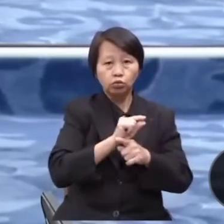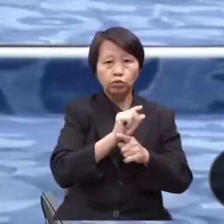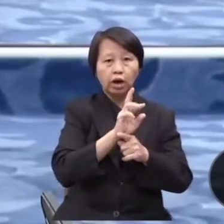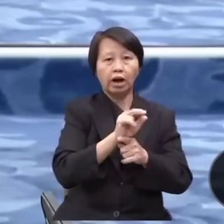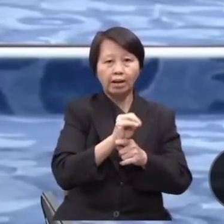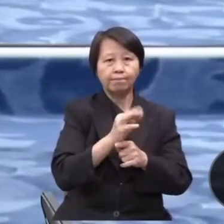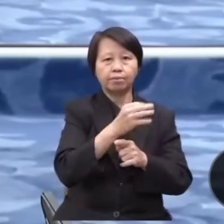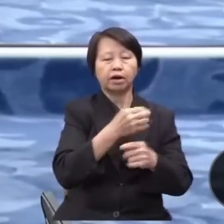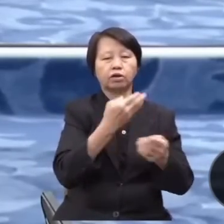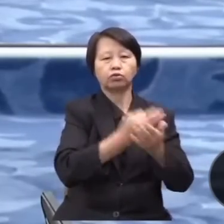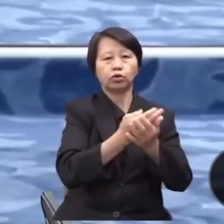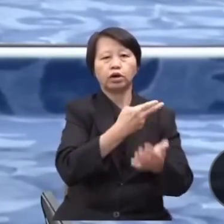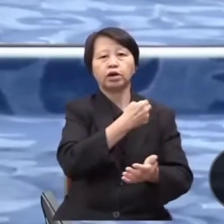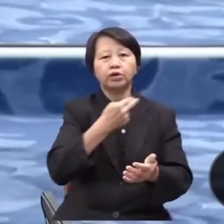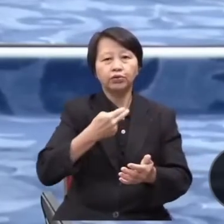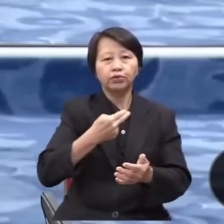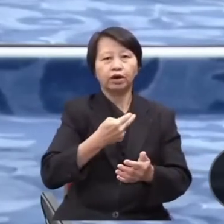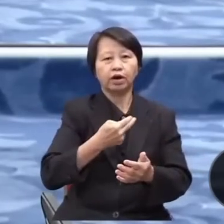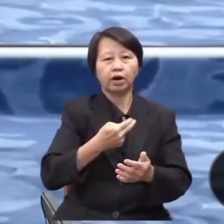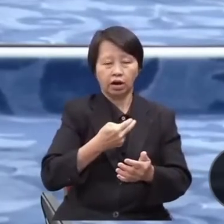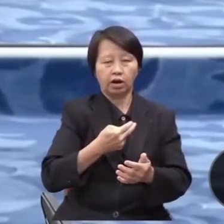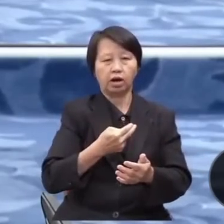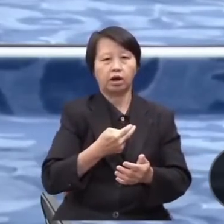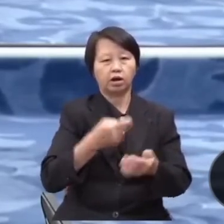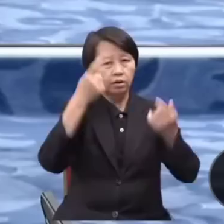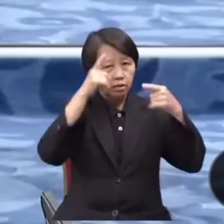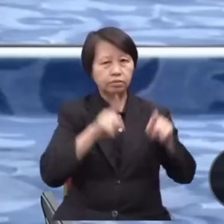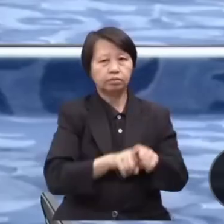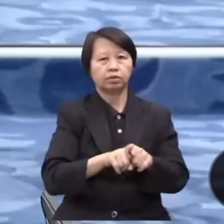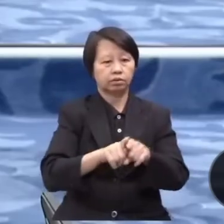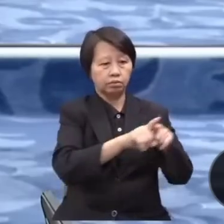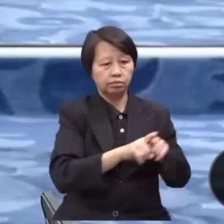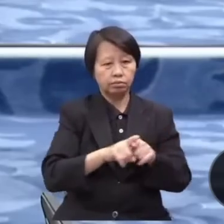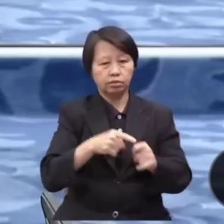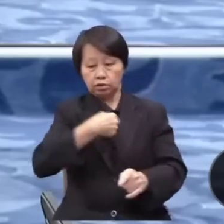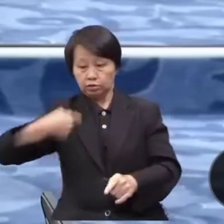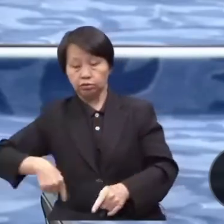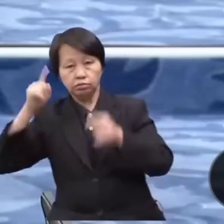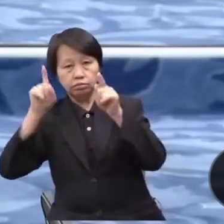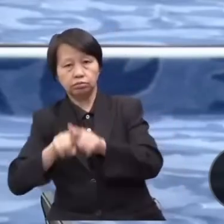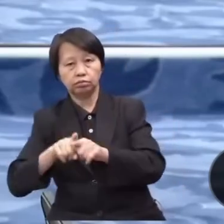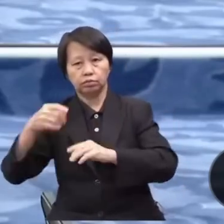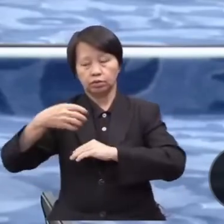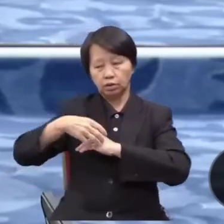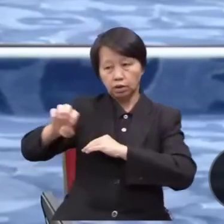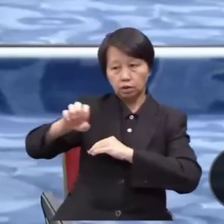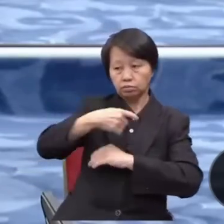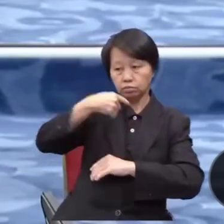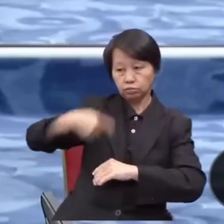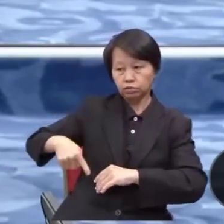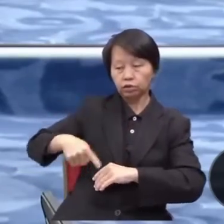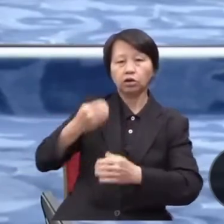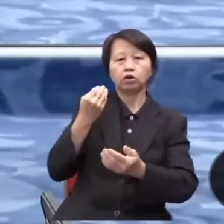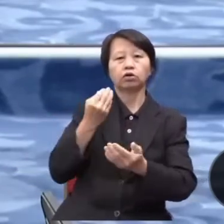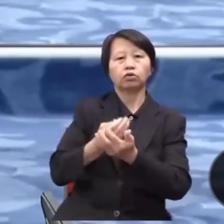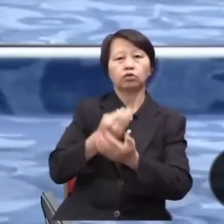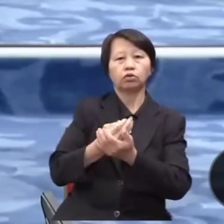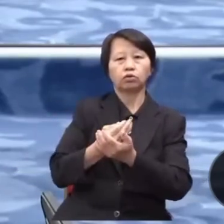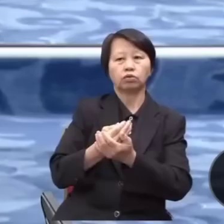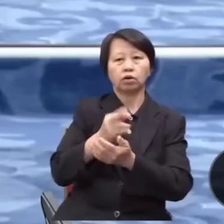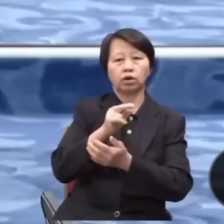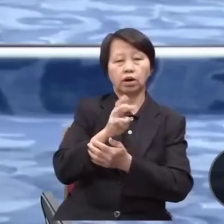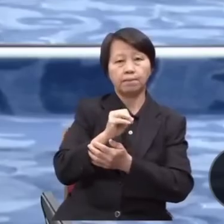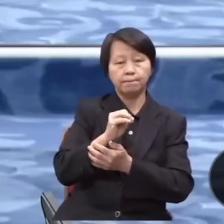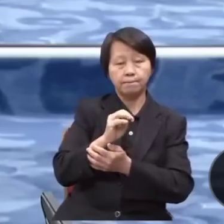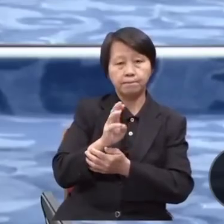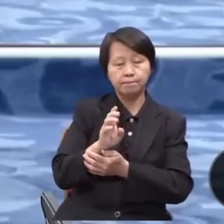dan rupiah. Seperti mana yang telah dipersetujui oleh China, ekspor import Malaysia dengan China guna renminbi